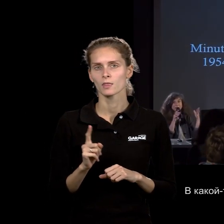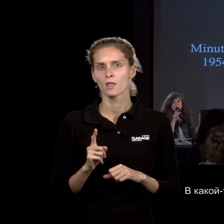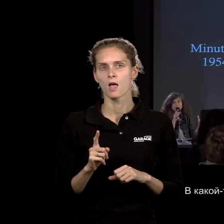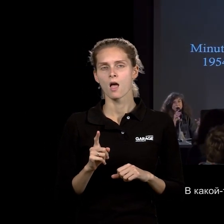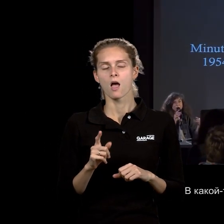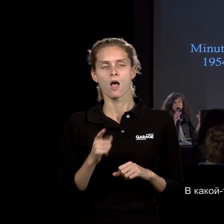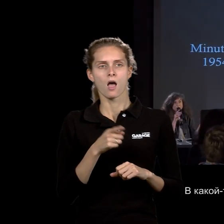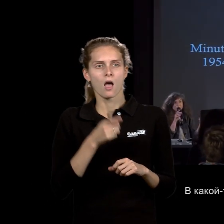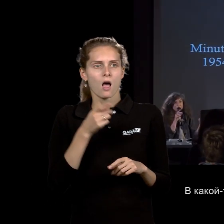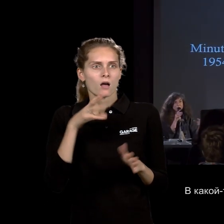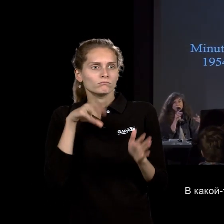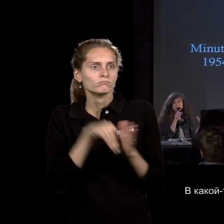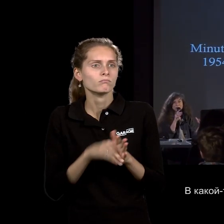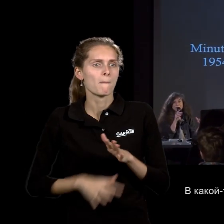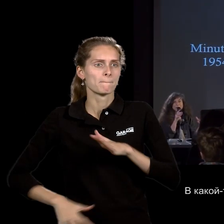стало пространством,